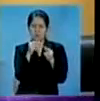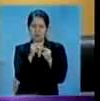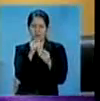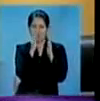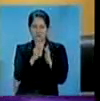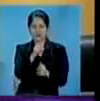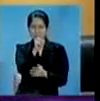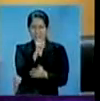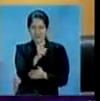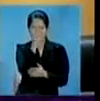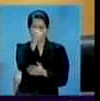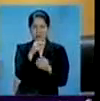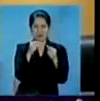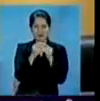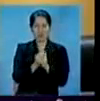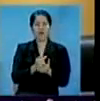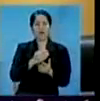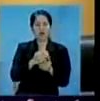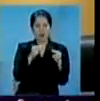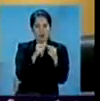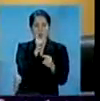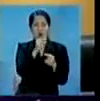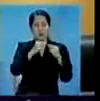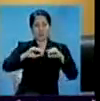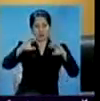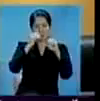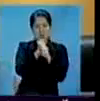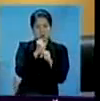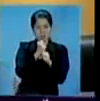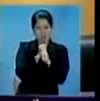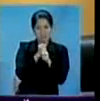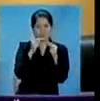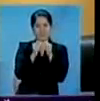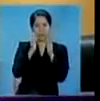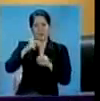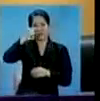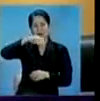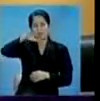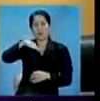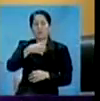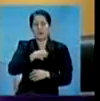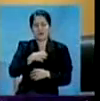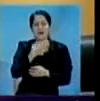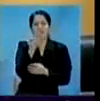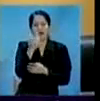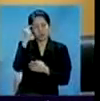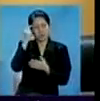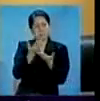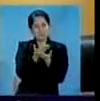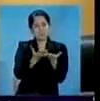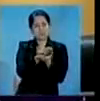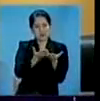พราะว่าฝ่ายผมทำพี่น้องประชาชนทั้งประเทศก็ช่วยใจตรองนะครับแต่ข้อเท็จจริงเป็นอย่